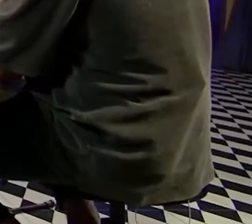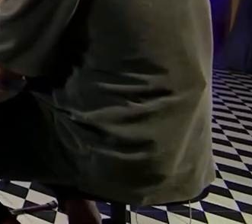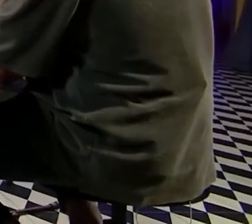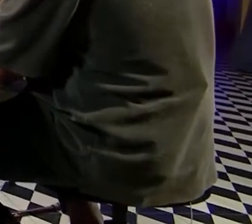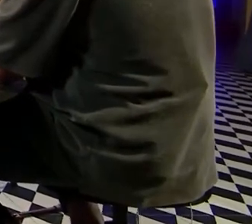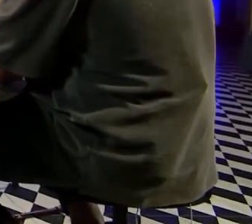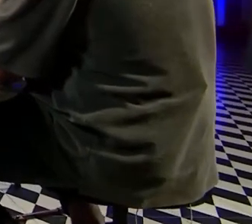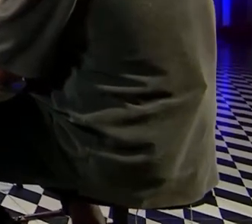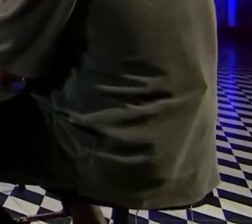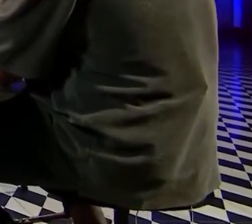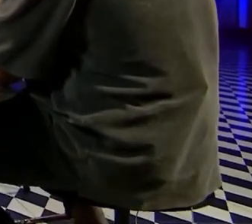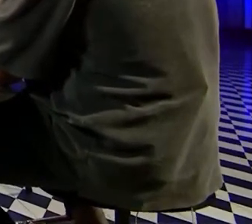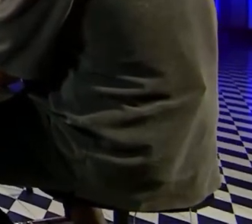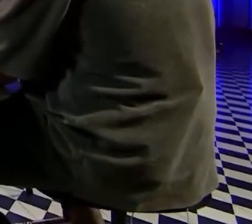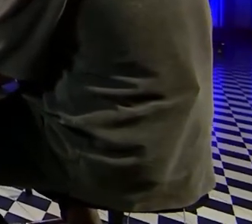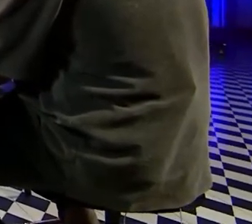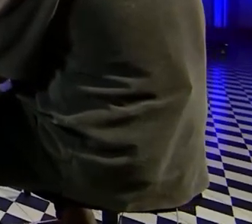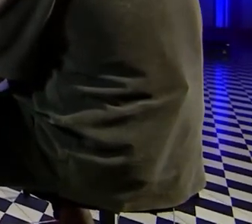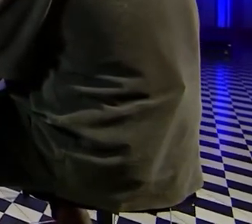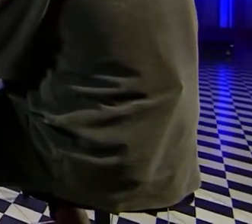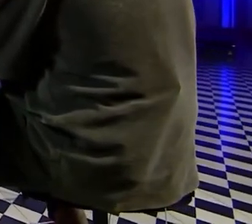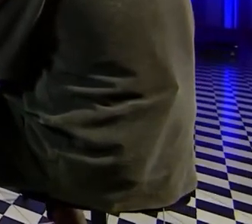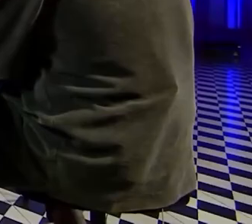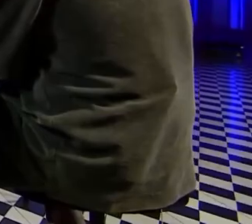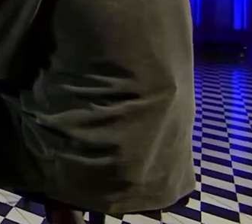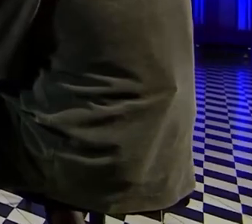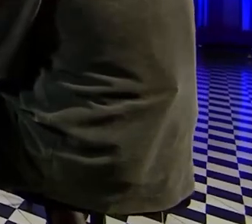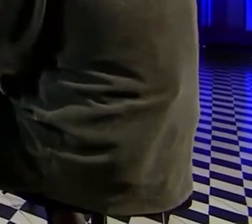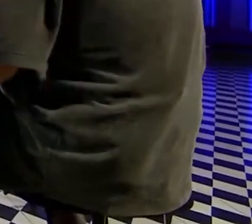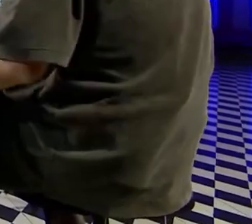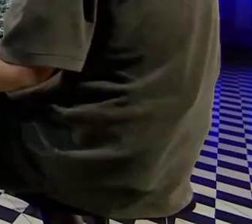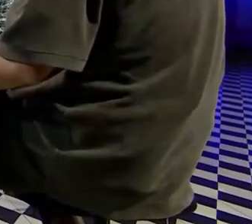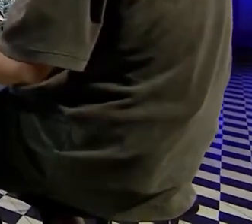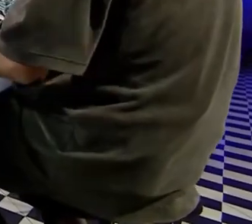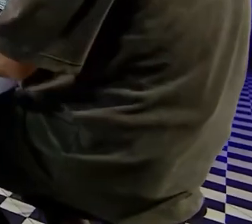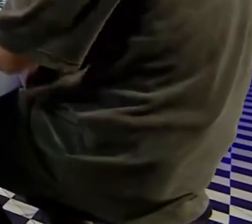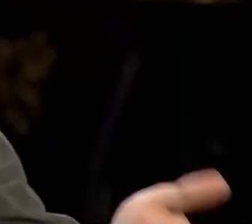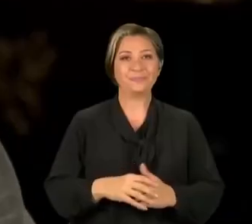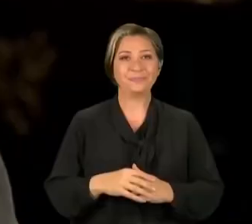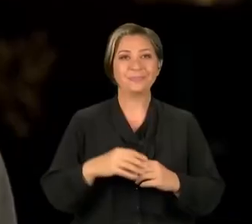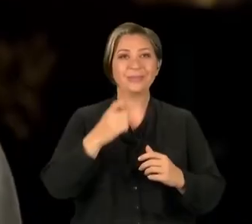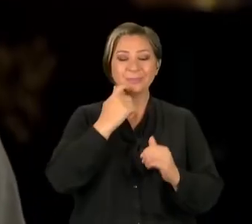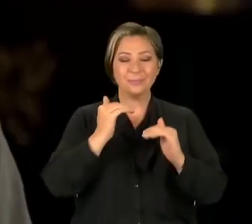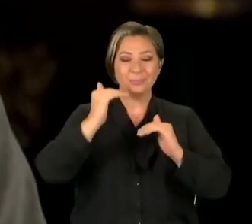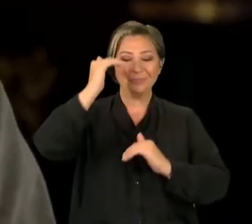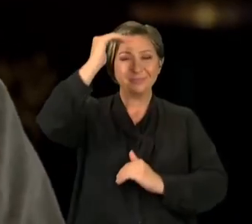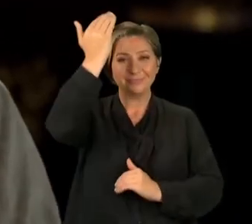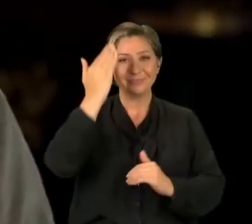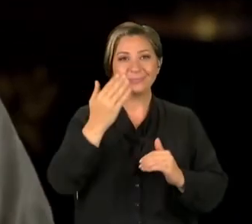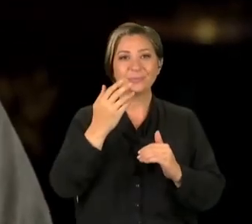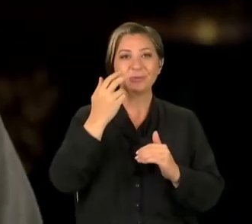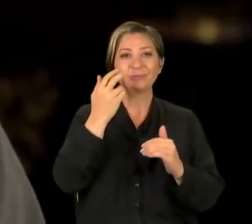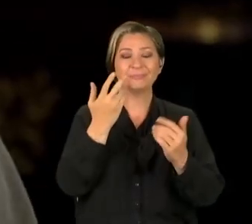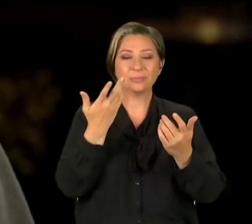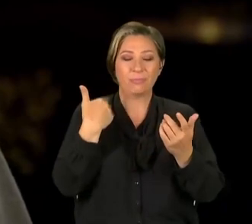yer bizim türkülere doğru mu gidiyor Biraz daha türkülere doğru çünkü